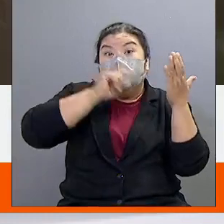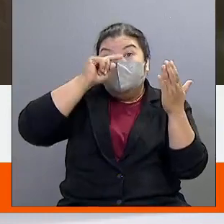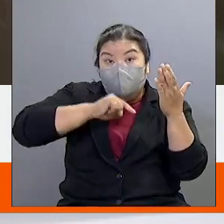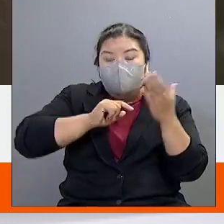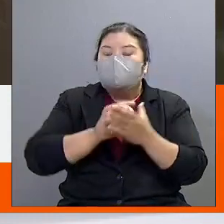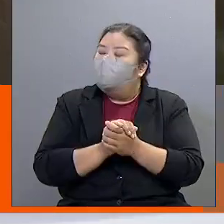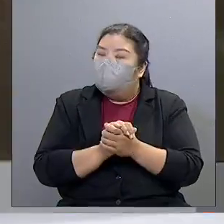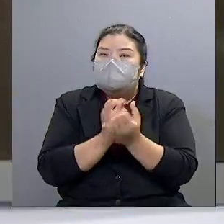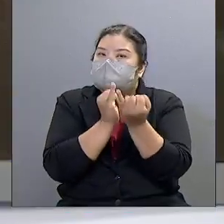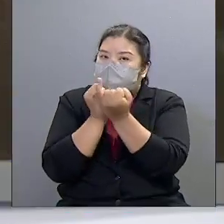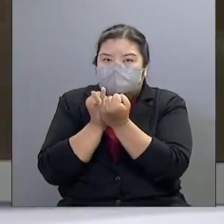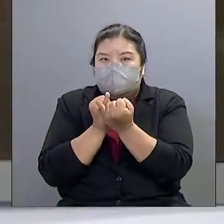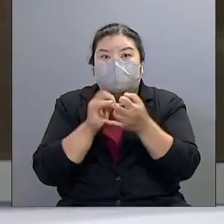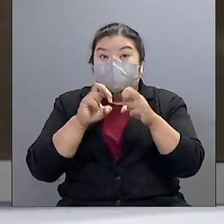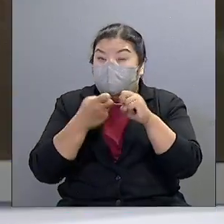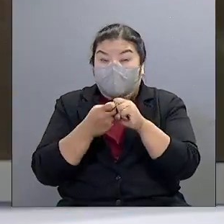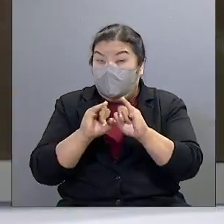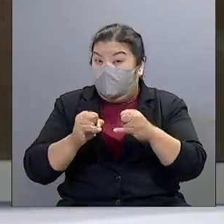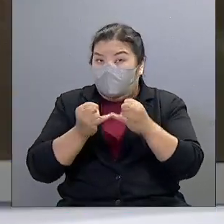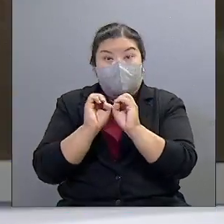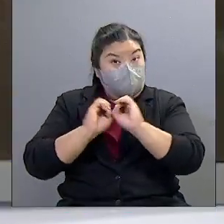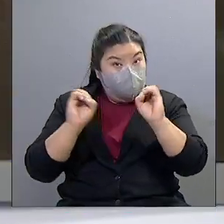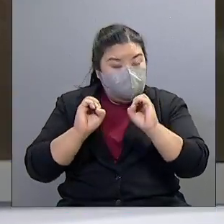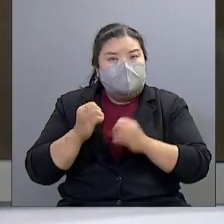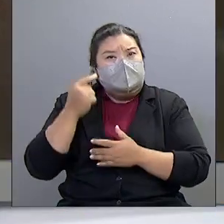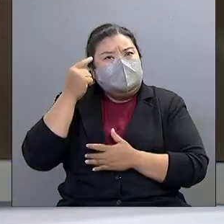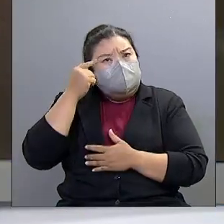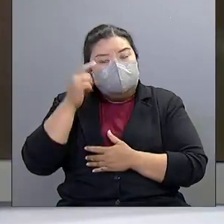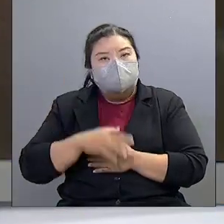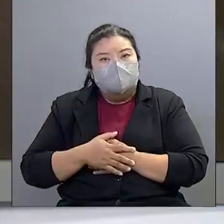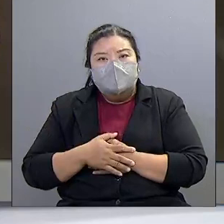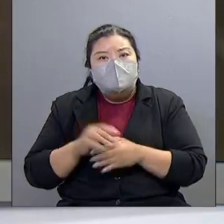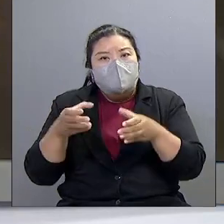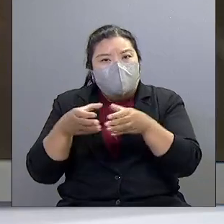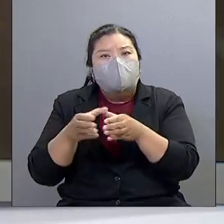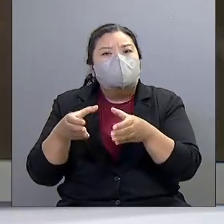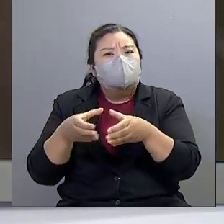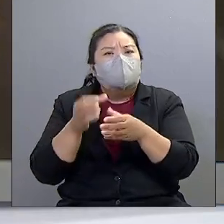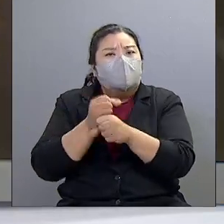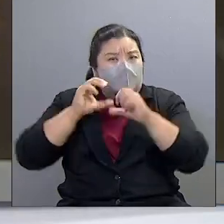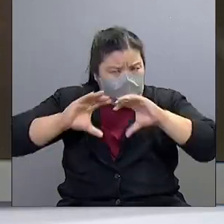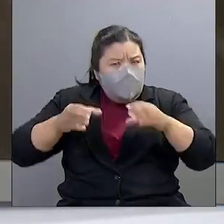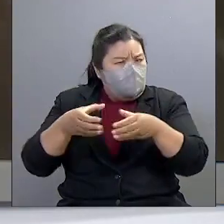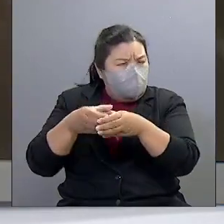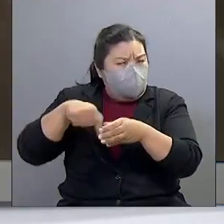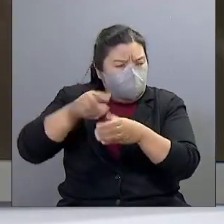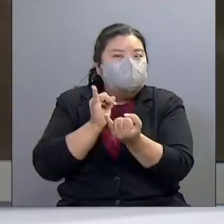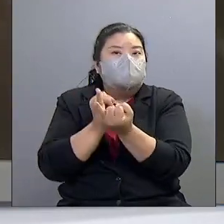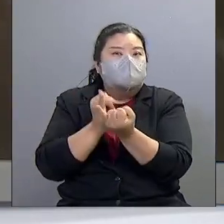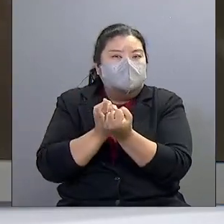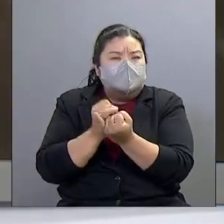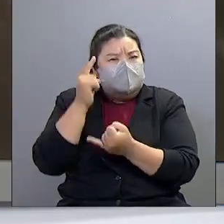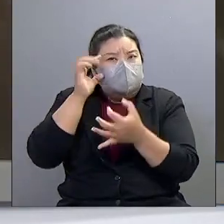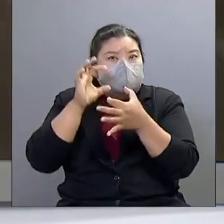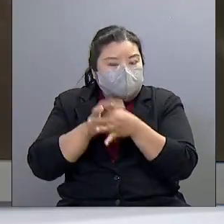ากบอกรักกันดีไม่มีขัดแย้งไม่ถอนตัวจากการร่วมรัฐบาลถ้ามองในมุมการเมืองพฤติการน่าจะเข้าข่าย